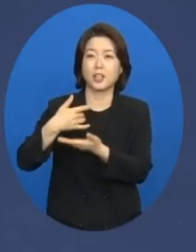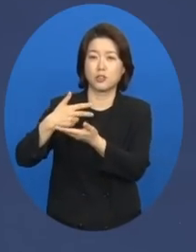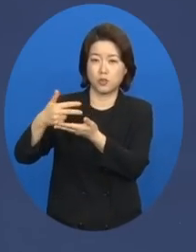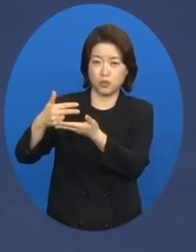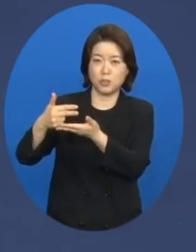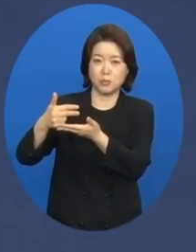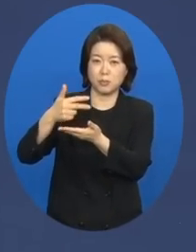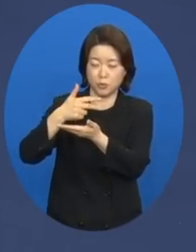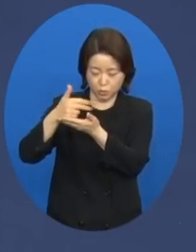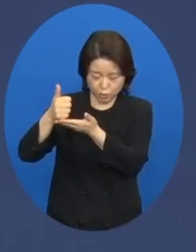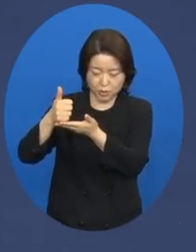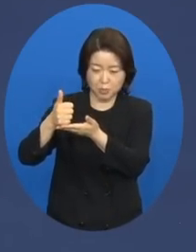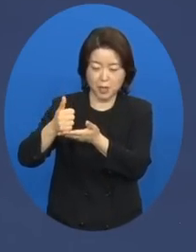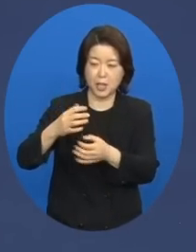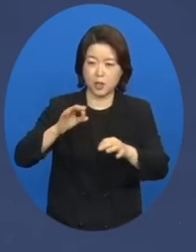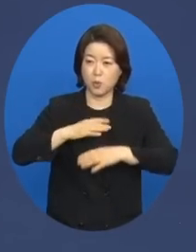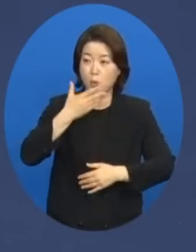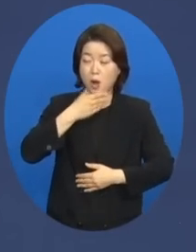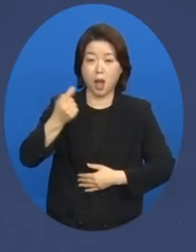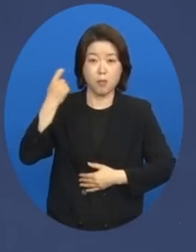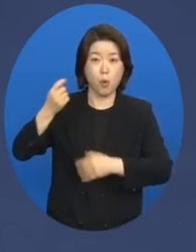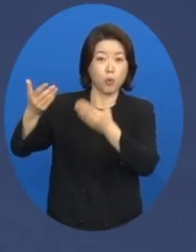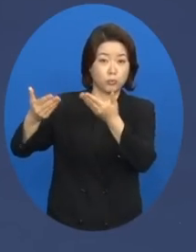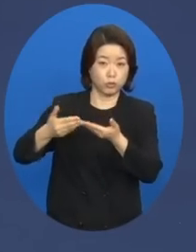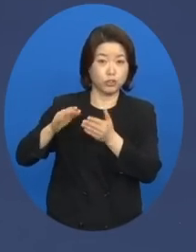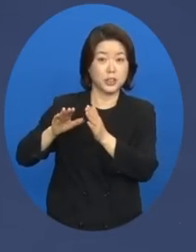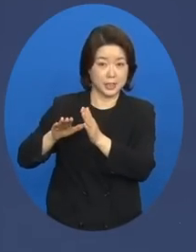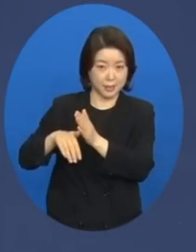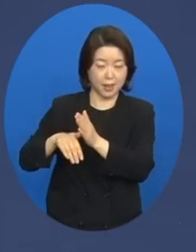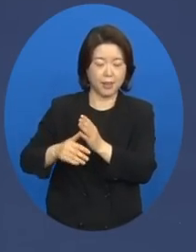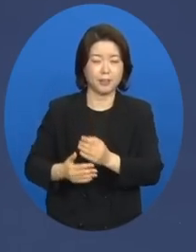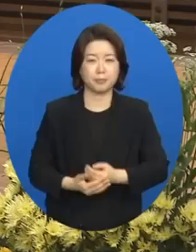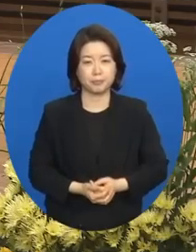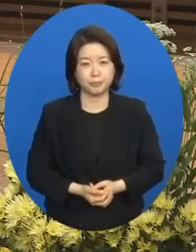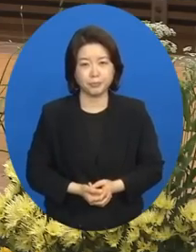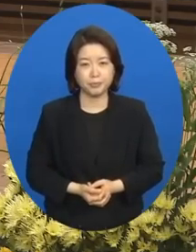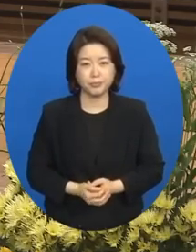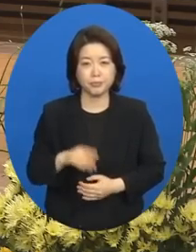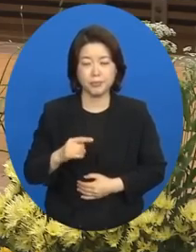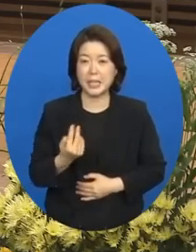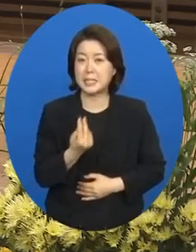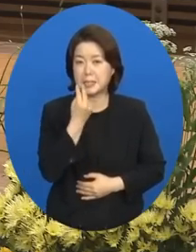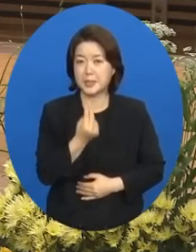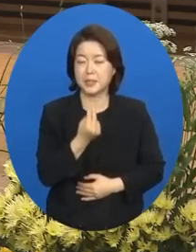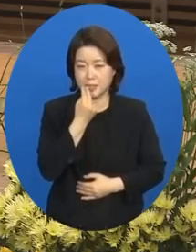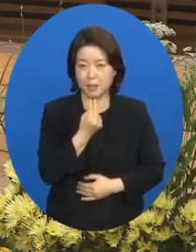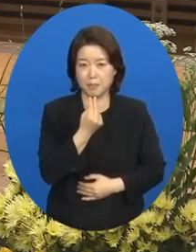놀라운 복음을 우리에게 주시면서 주님이 이